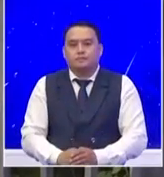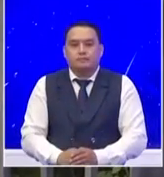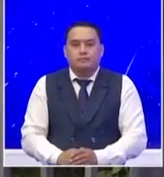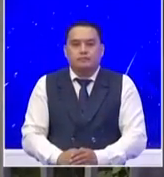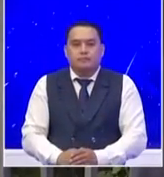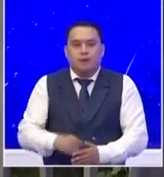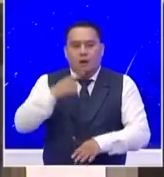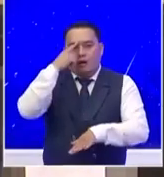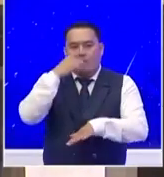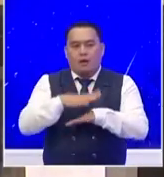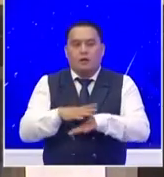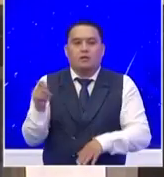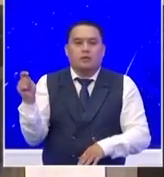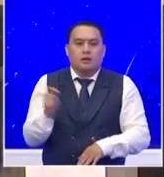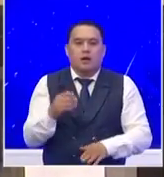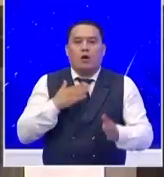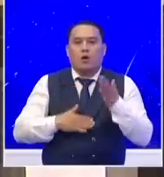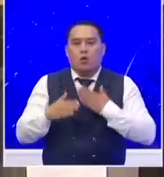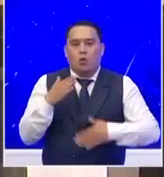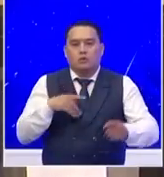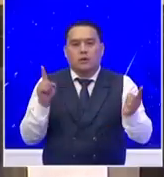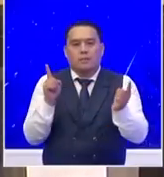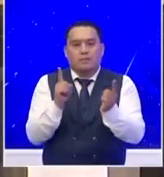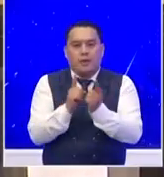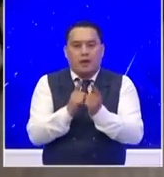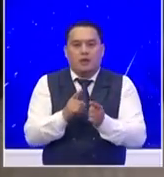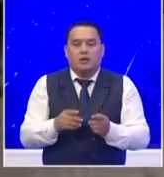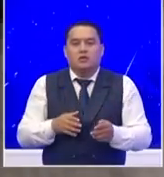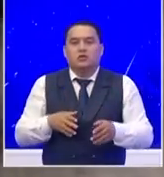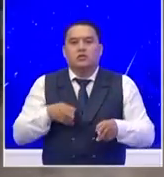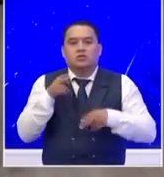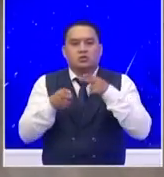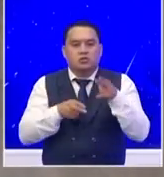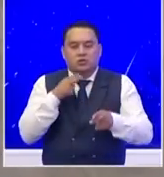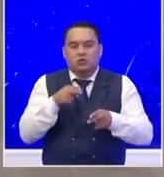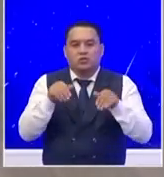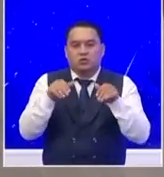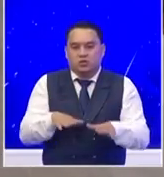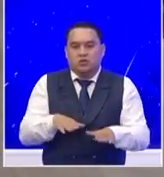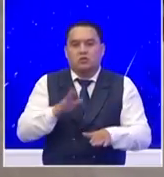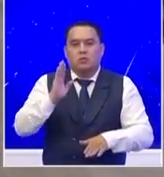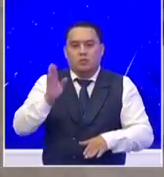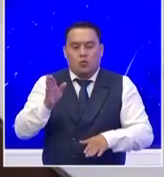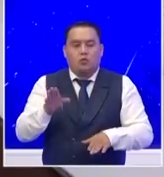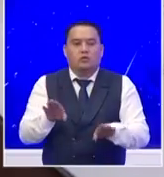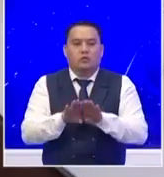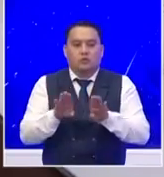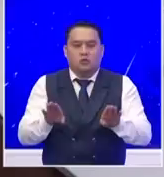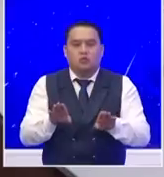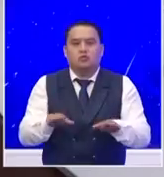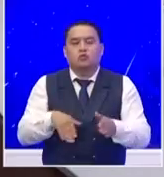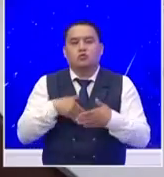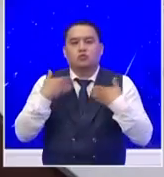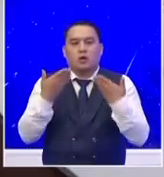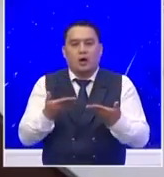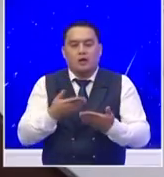облыс әкімінің өзі келгеніне қуанышты. Бет-бе-бет айтылса, өтініші тез шешілуінен үмітті. Солай болды да, сұрағаны аудан